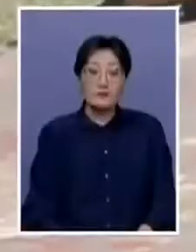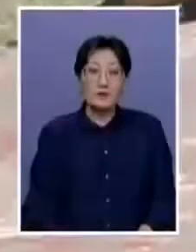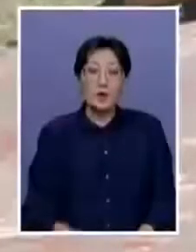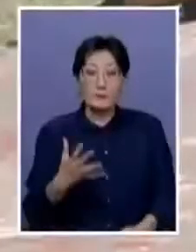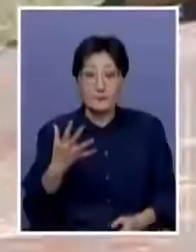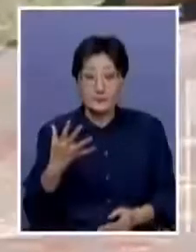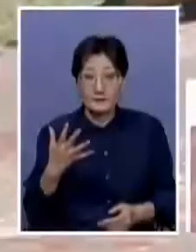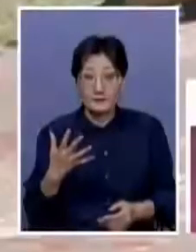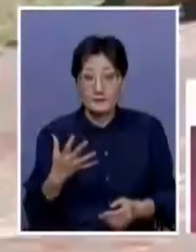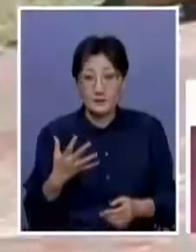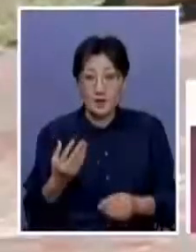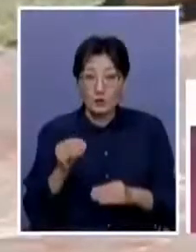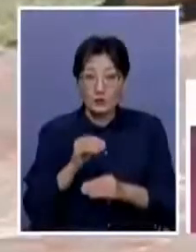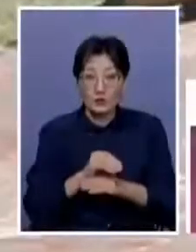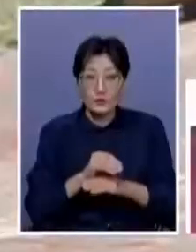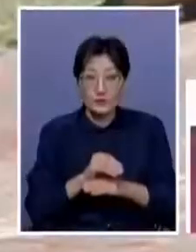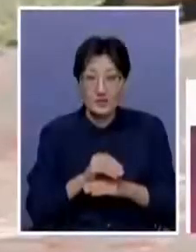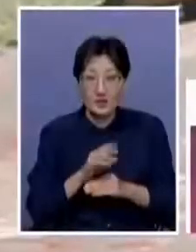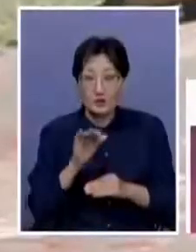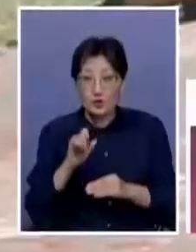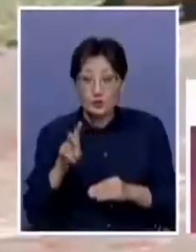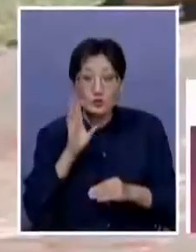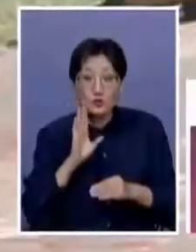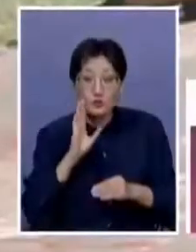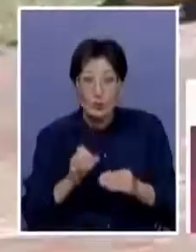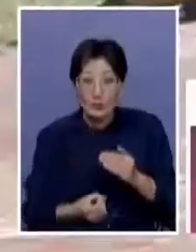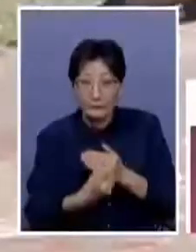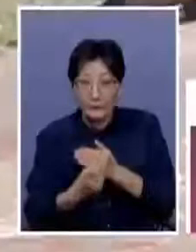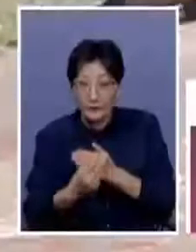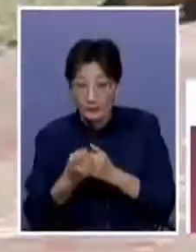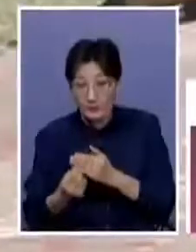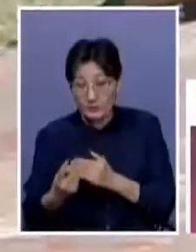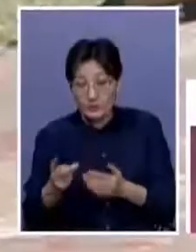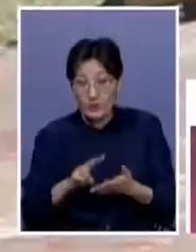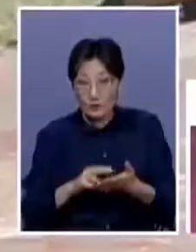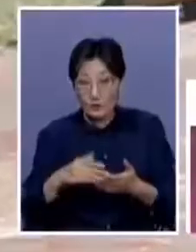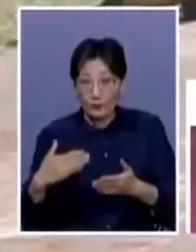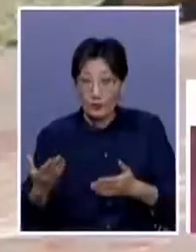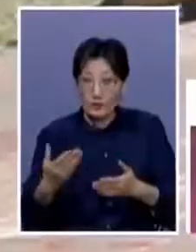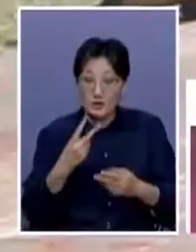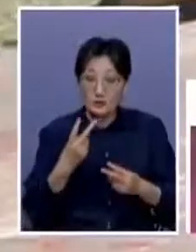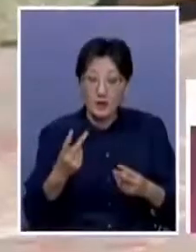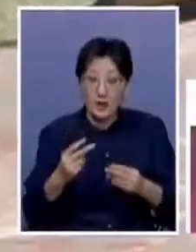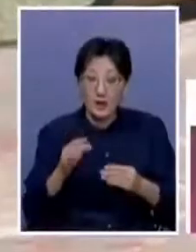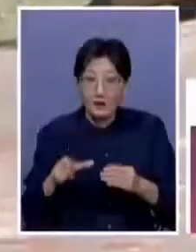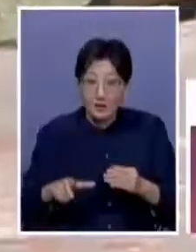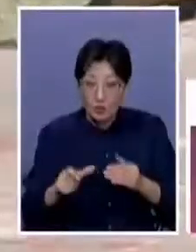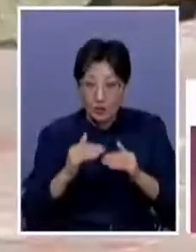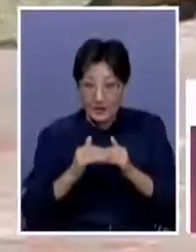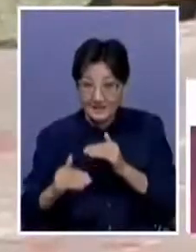5 қосымша көзі судың қосылды. Оң жағын көріп отсаңыздар, асфальт жол